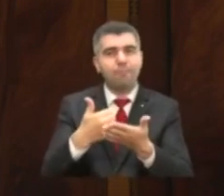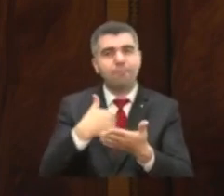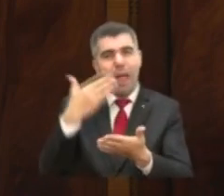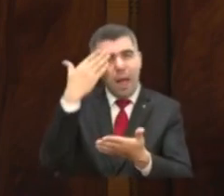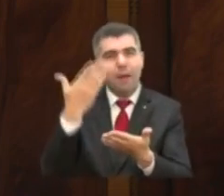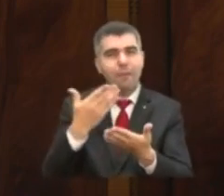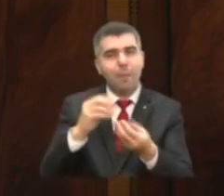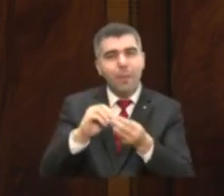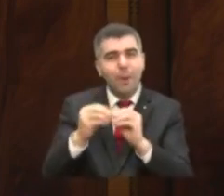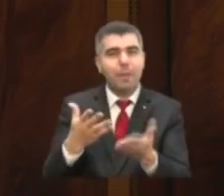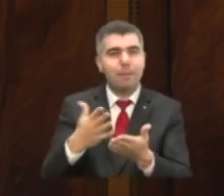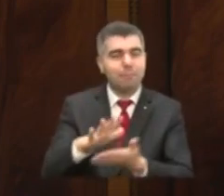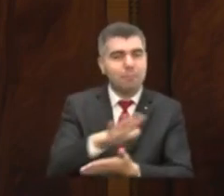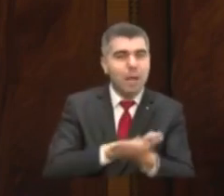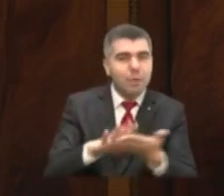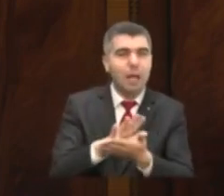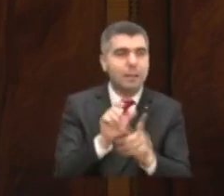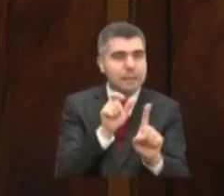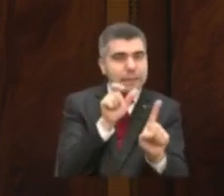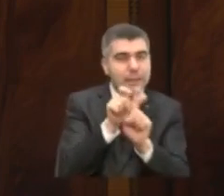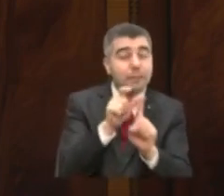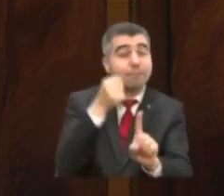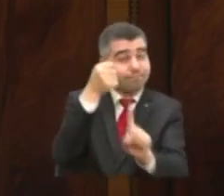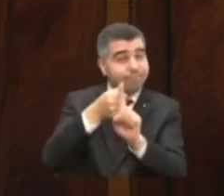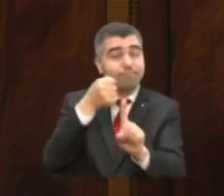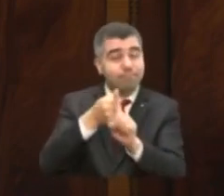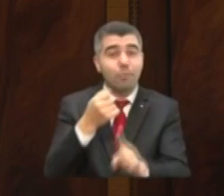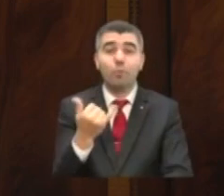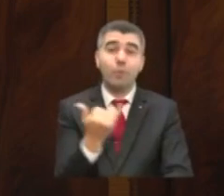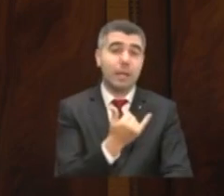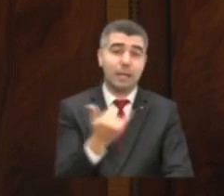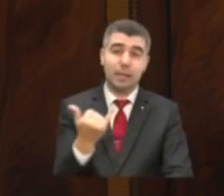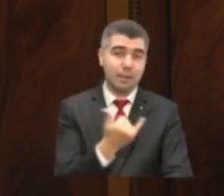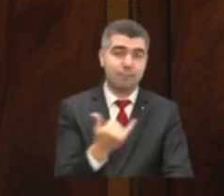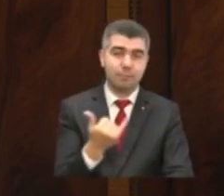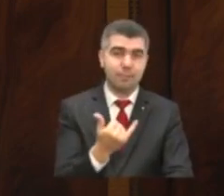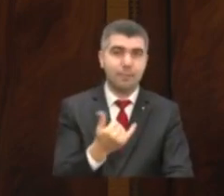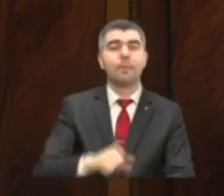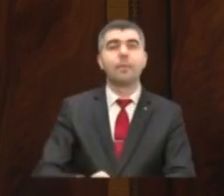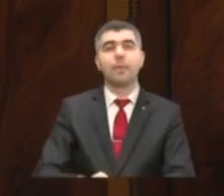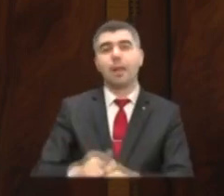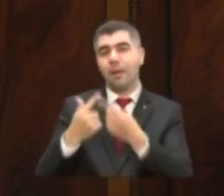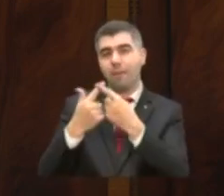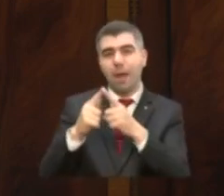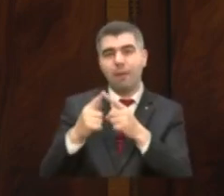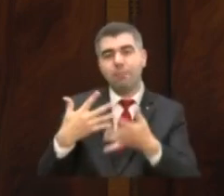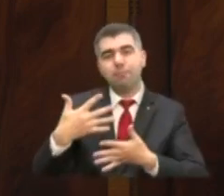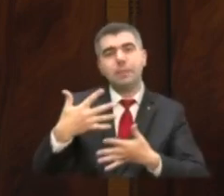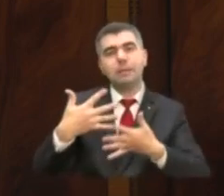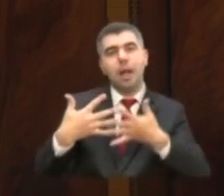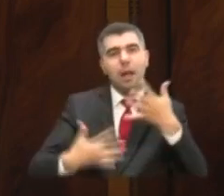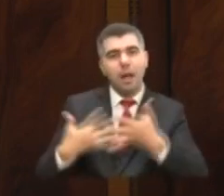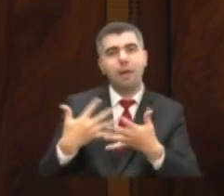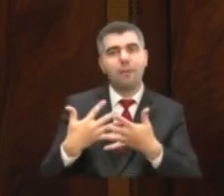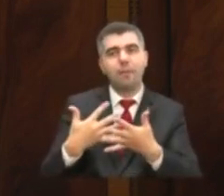بأن الحكامة ديال قطاع الصحة حتى هو خصو جهد، حكامة ديال قطاع الصحة وإعادة النظر في عدد من المشاريع